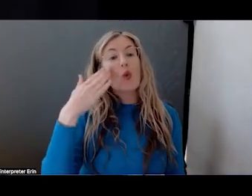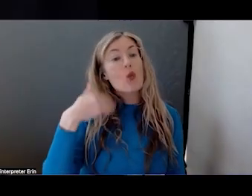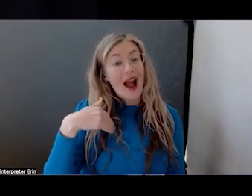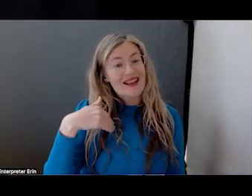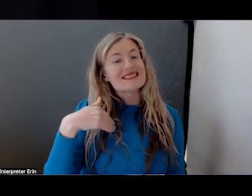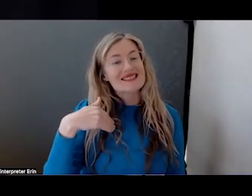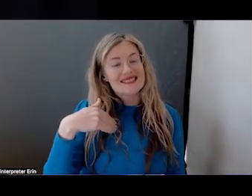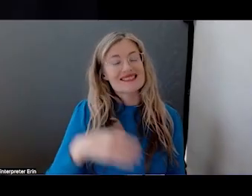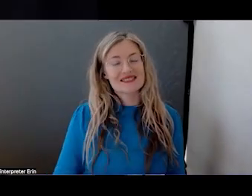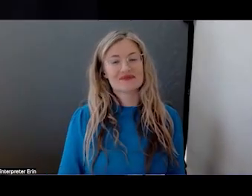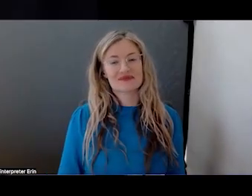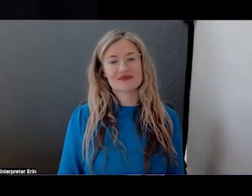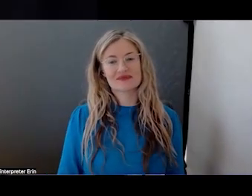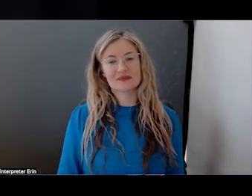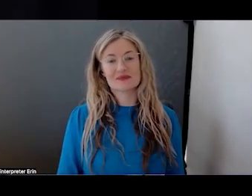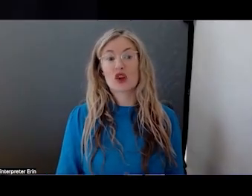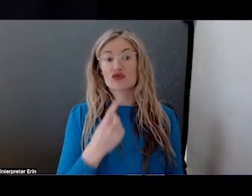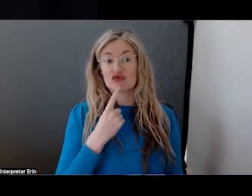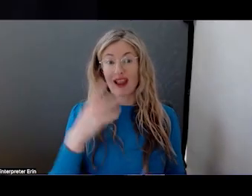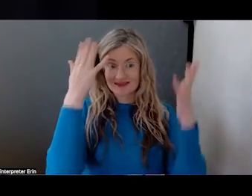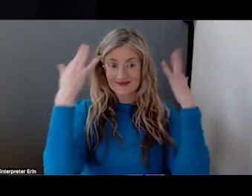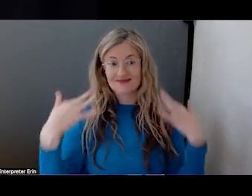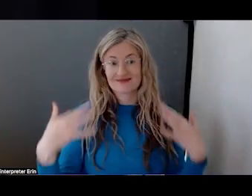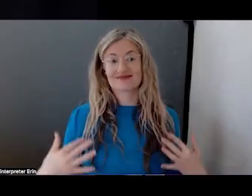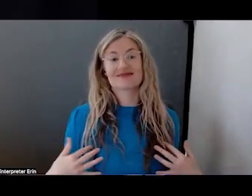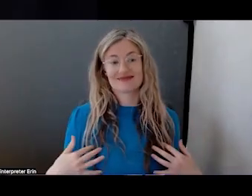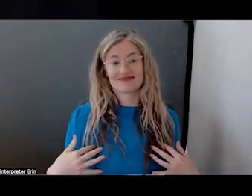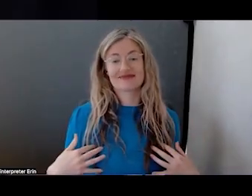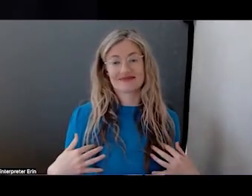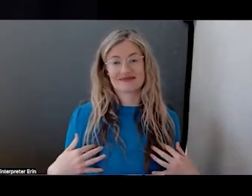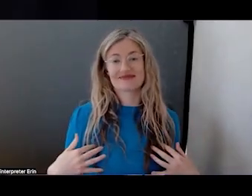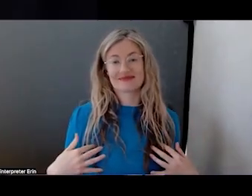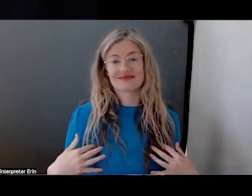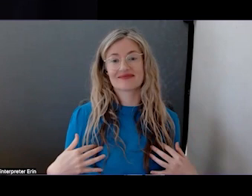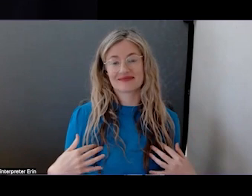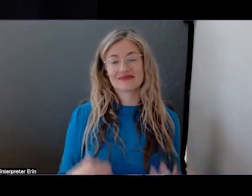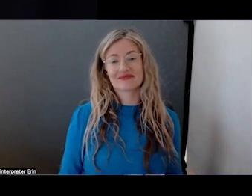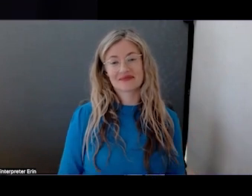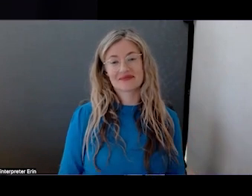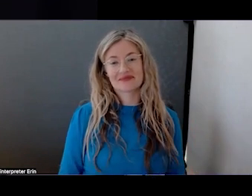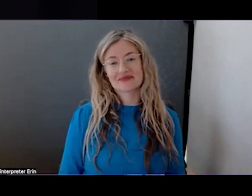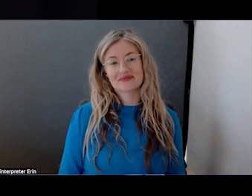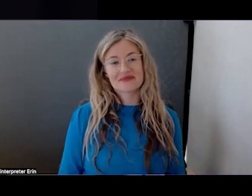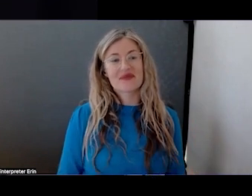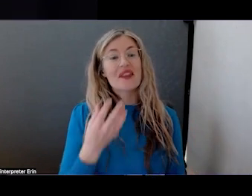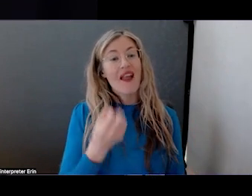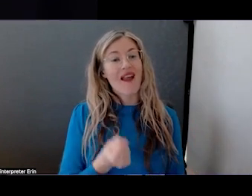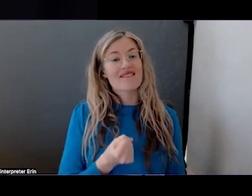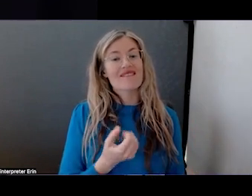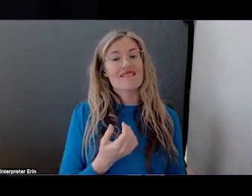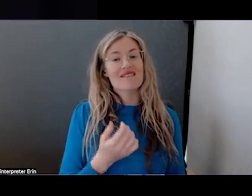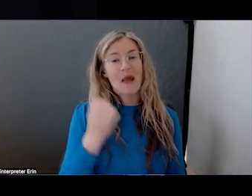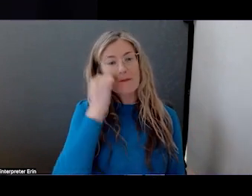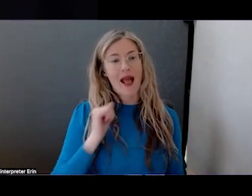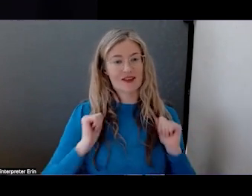I come have me, red indosso un hair. maglione nero I wear gonfiabile, una collanina e alle a spalle black rasoio, faccio jumper. accendi